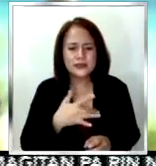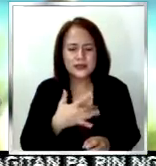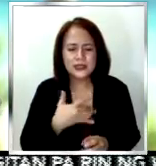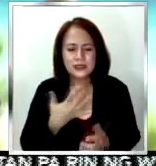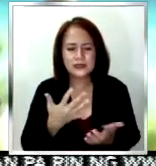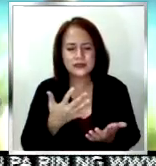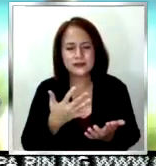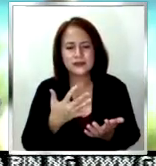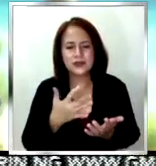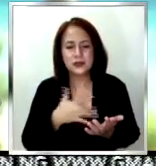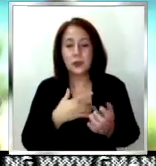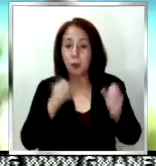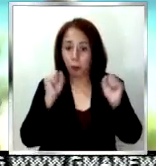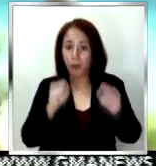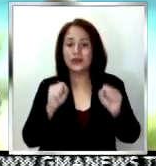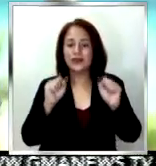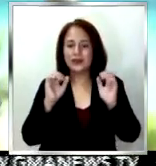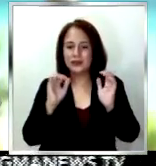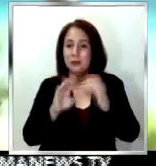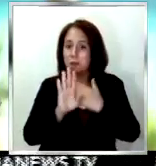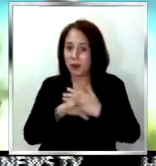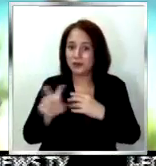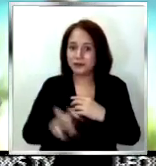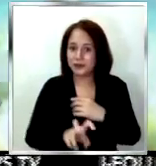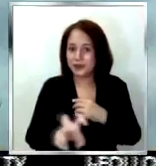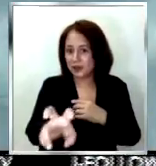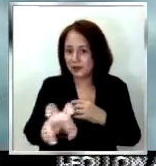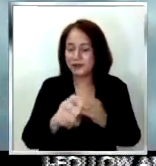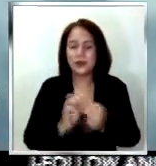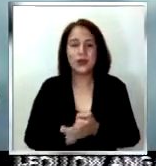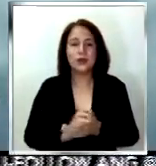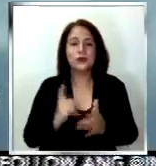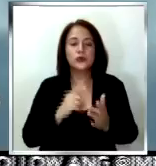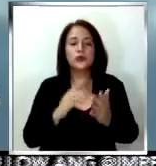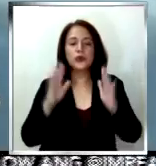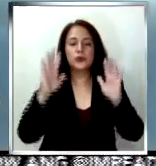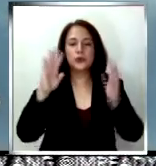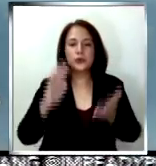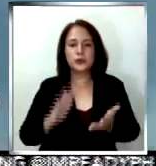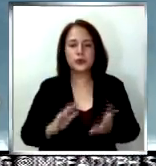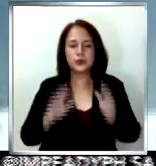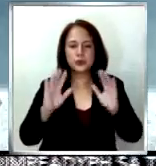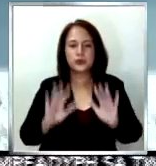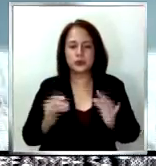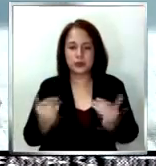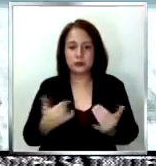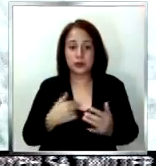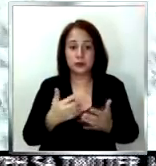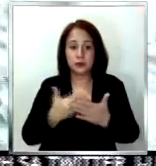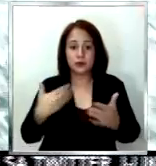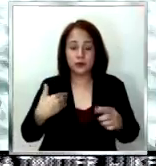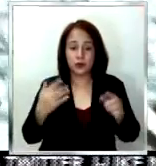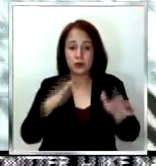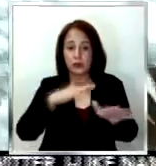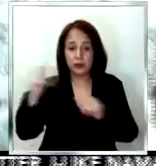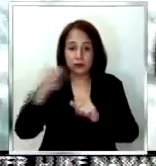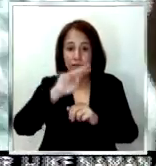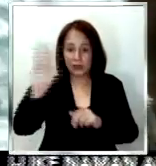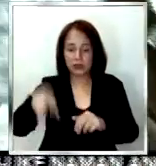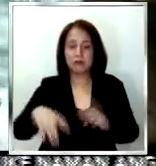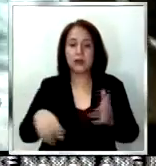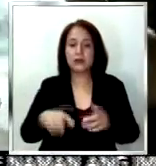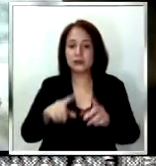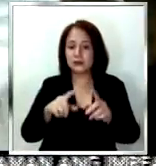pwede na ulit tayong magbiyahe, no? So, talagang nakaka-relieve yun. Bago umalis ng Maynila, kinailangan mag-PCR test muna ni Chris na isa